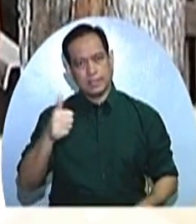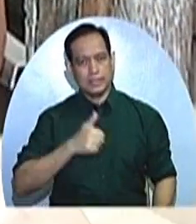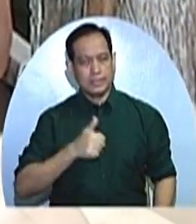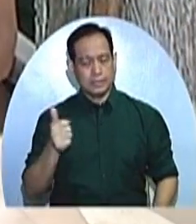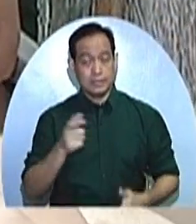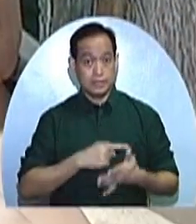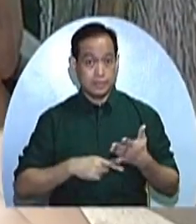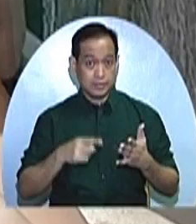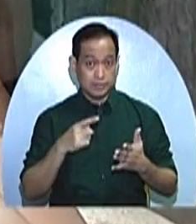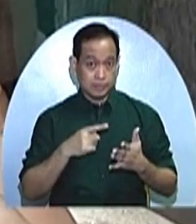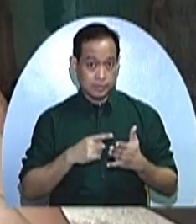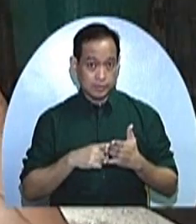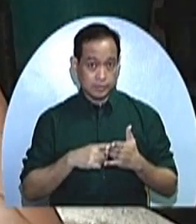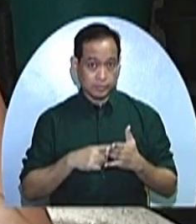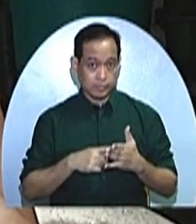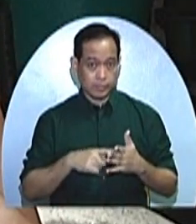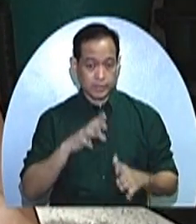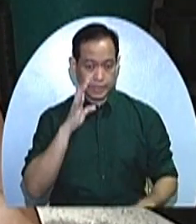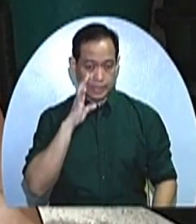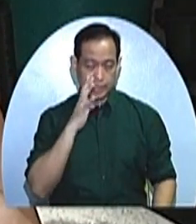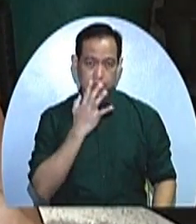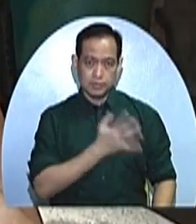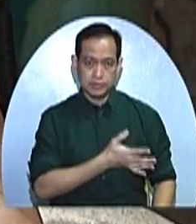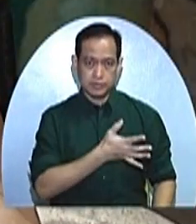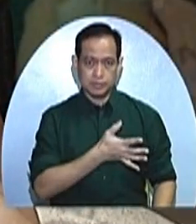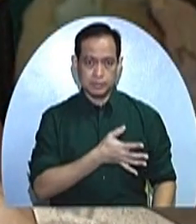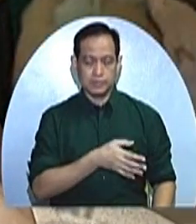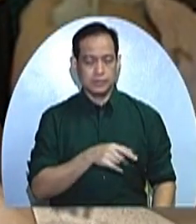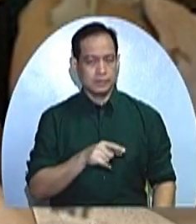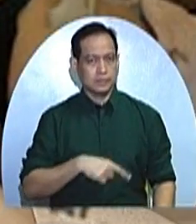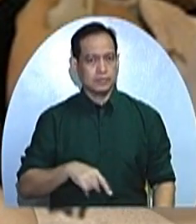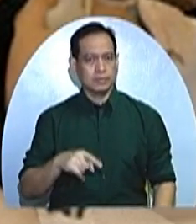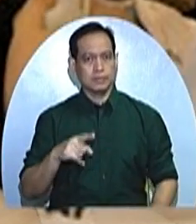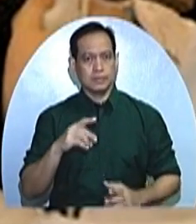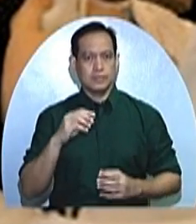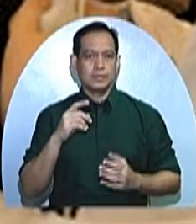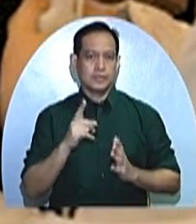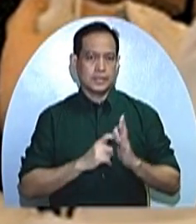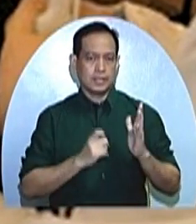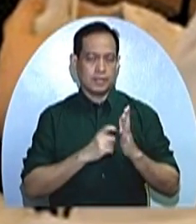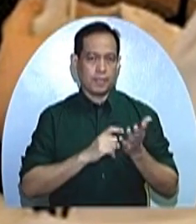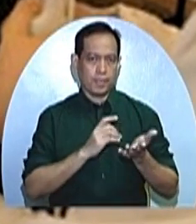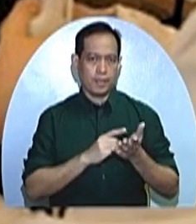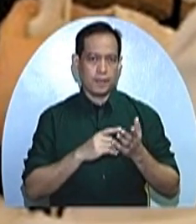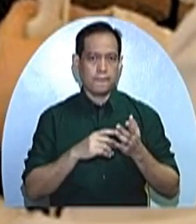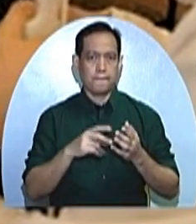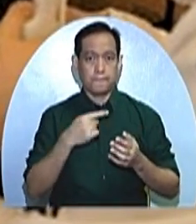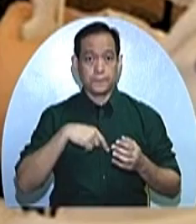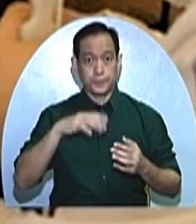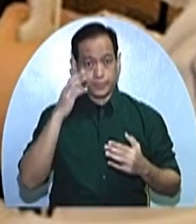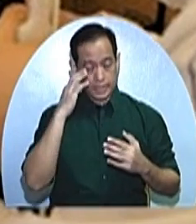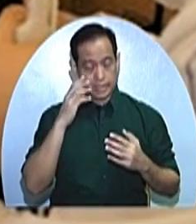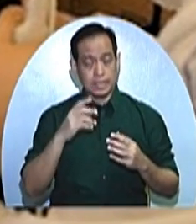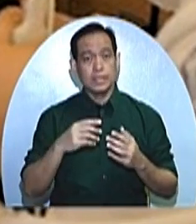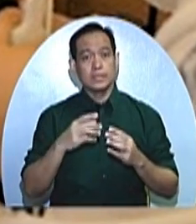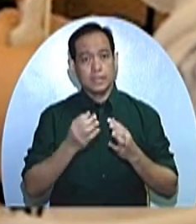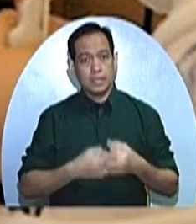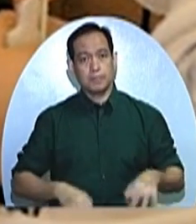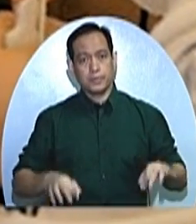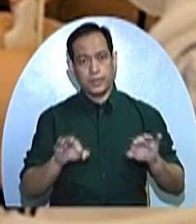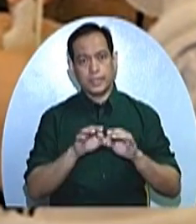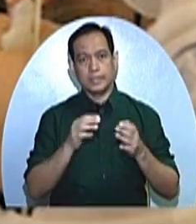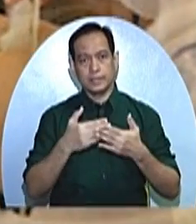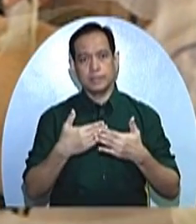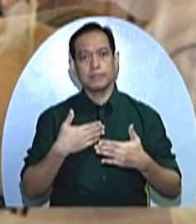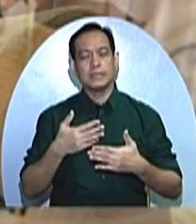Itong lasa-lasana po. Pabaya ako sa pagpa-check up. Alam natin napaka-importante ng prenatal check up para sa